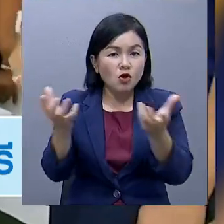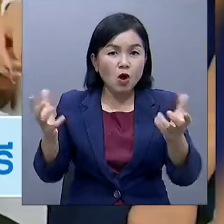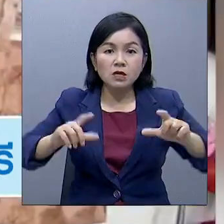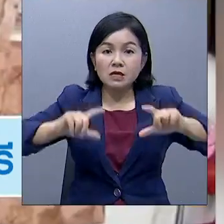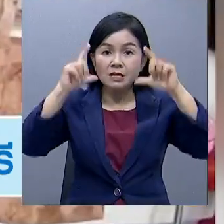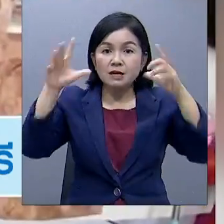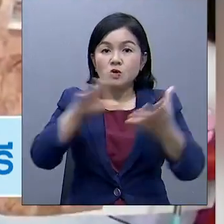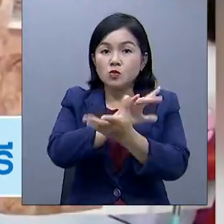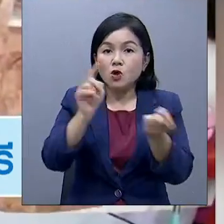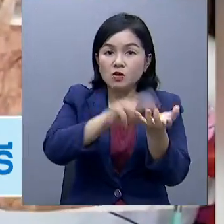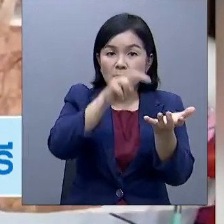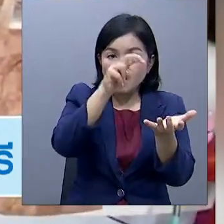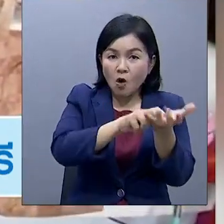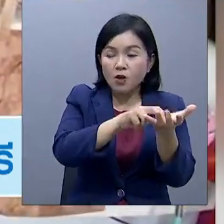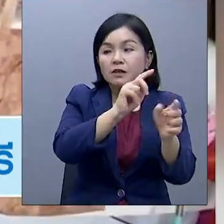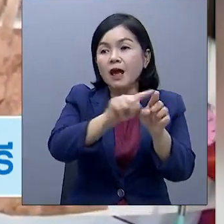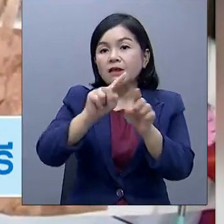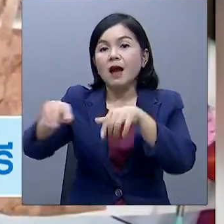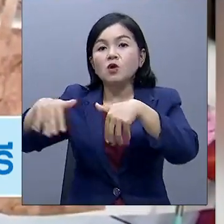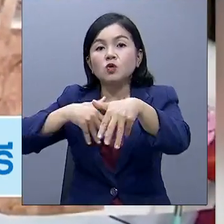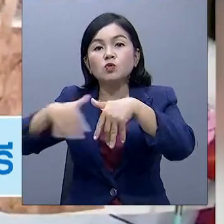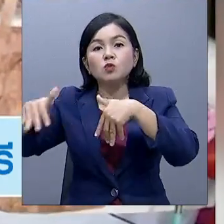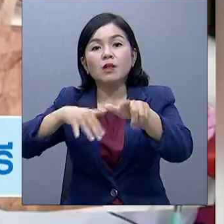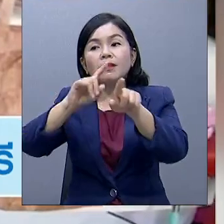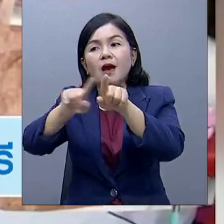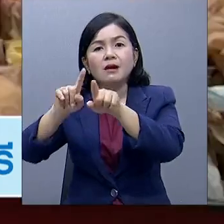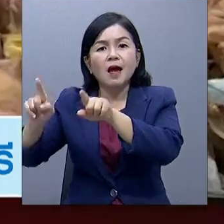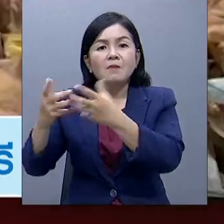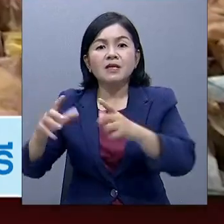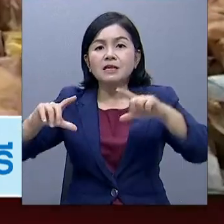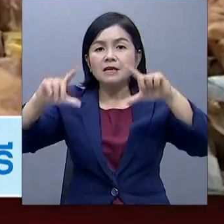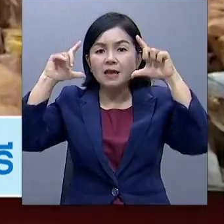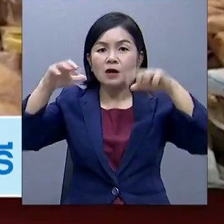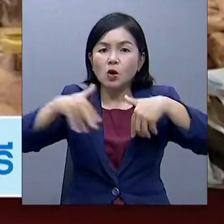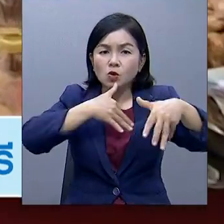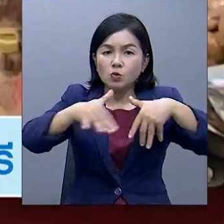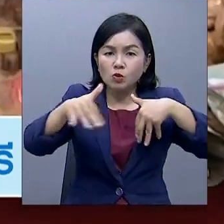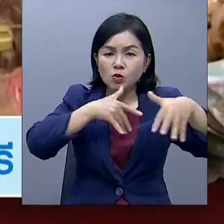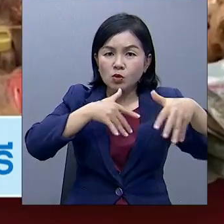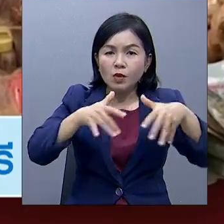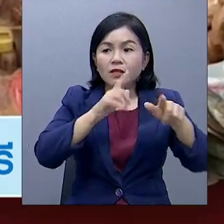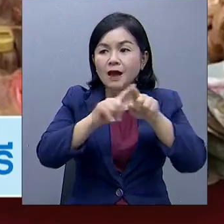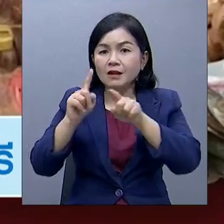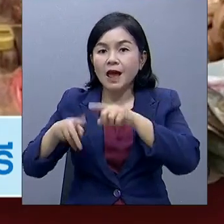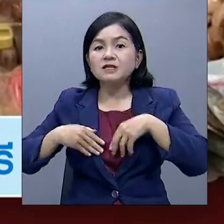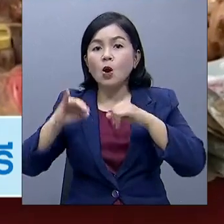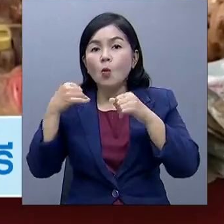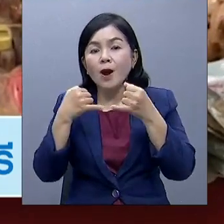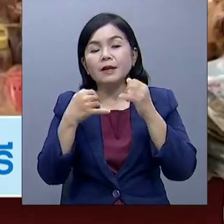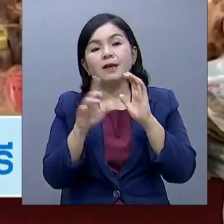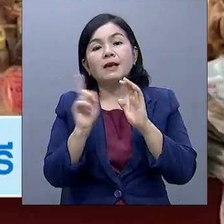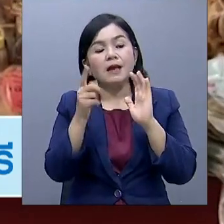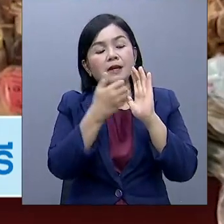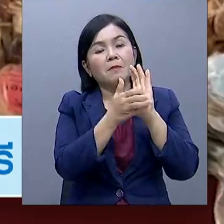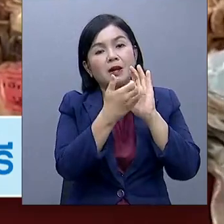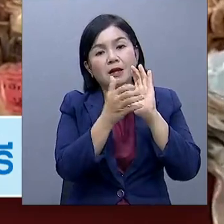ค้า GI สินค้านวัตกรรมและสินค้า BCG ผลิตภัณฑ์ OTOP และ SMES นะคะจากกลุ่มจังหวัดภาคกลางตอนบนร